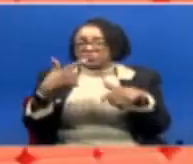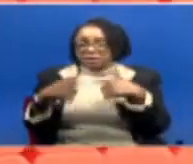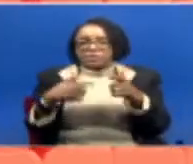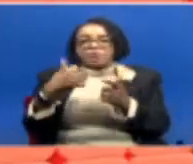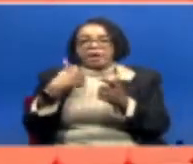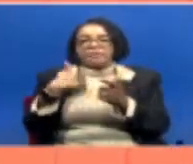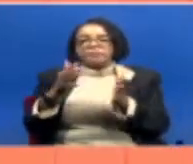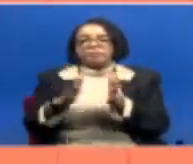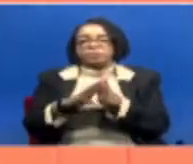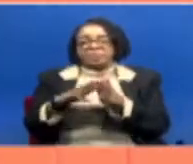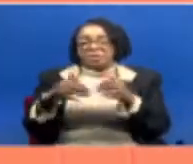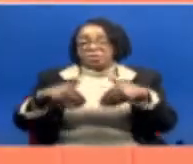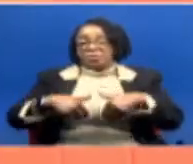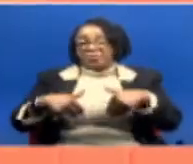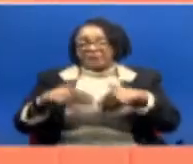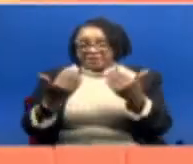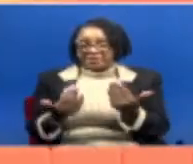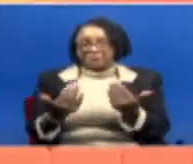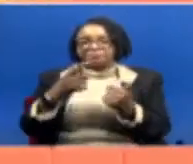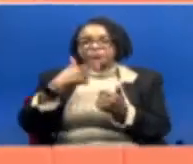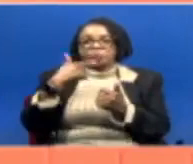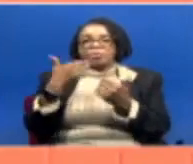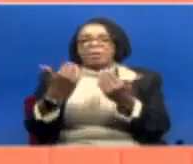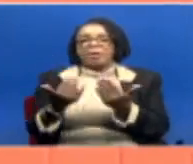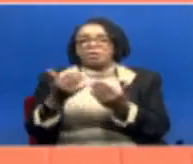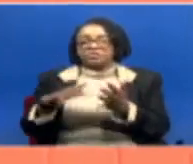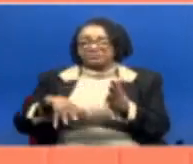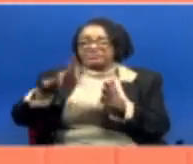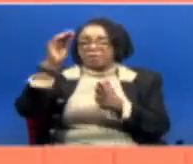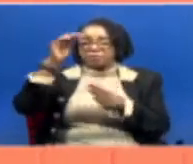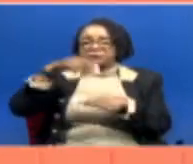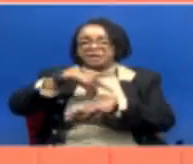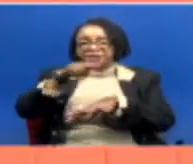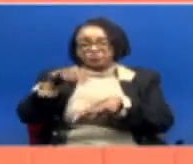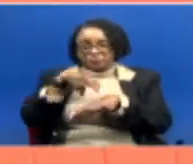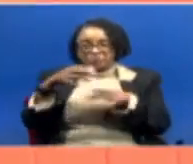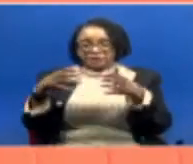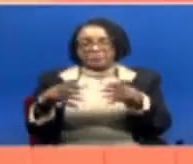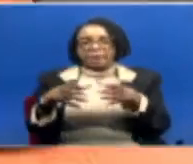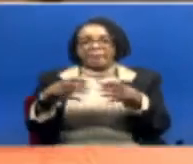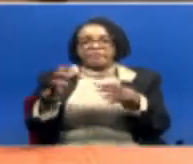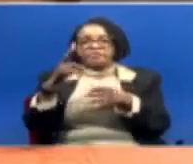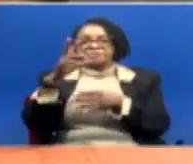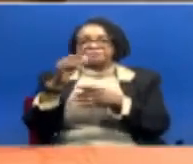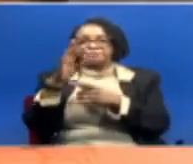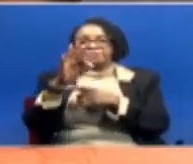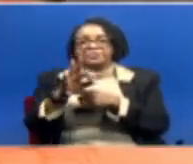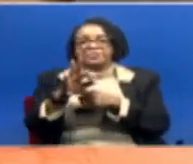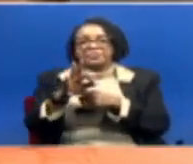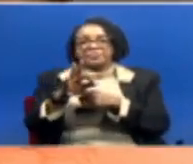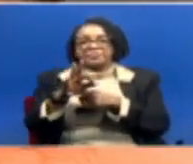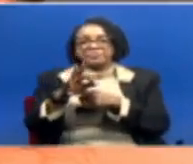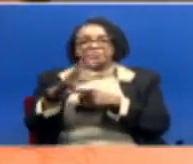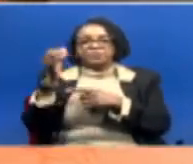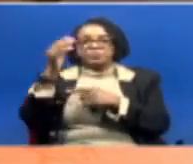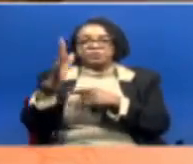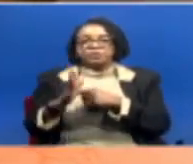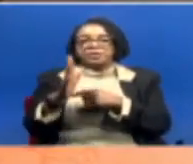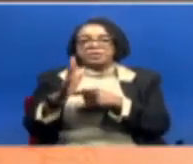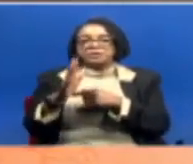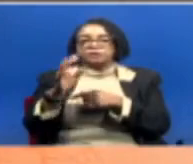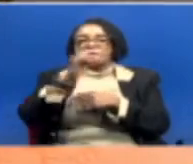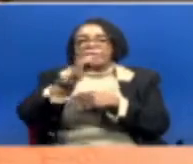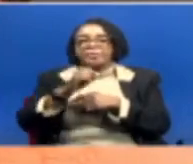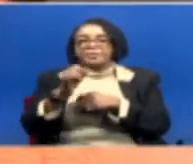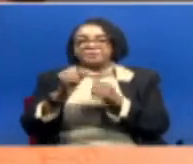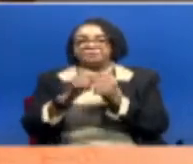cha sasa, ambapo wamekuza bingwa wa kitaifa mwaka 2023. Mwanafunzi mwenye miaka 13